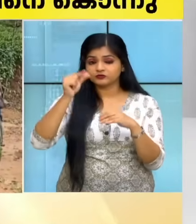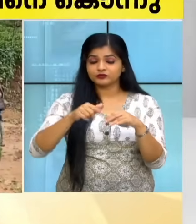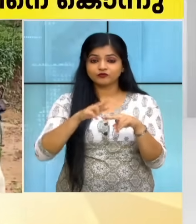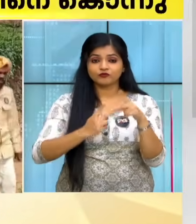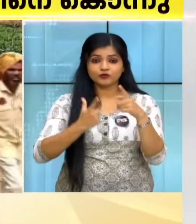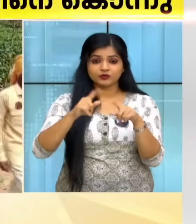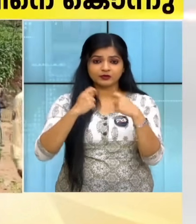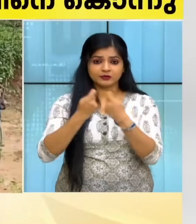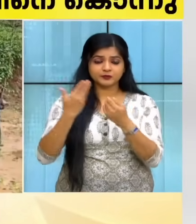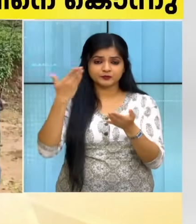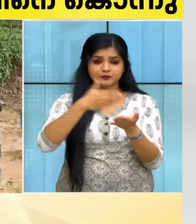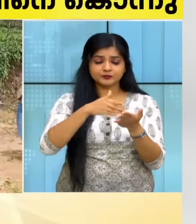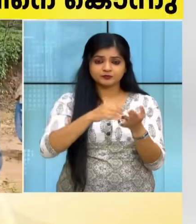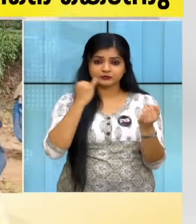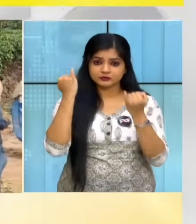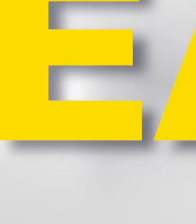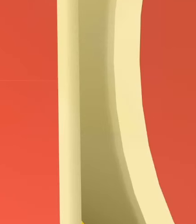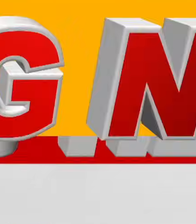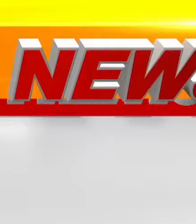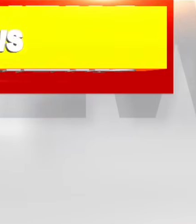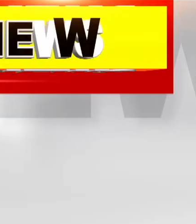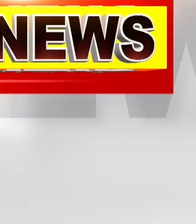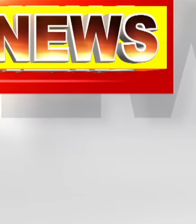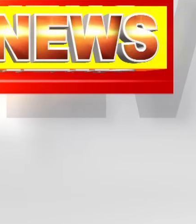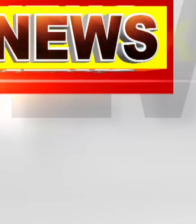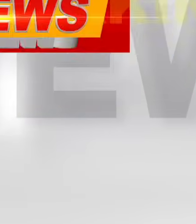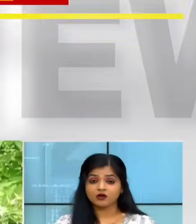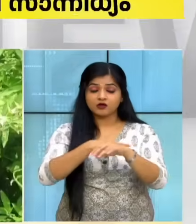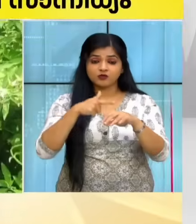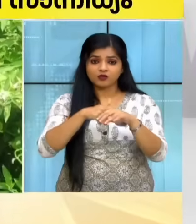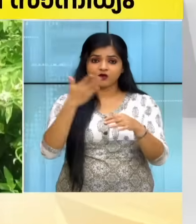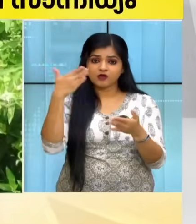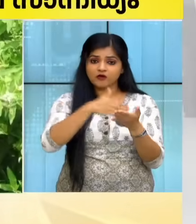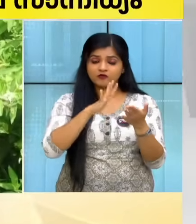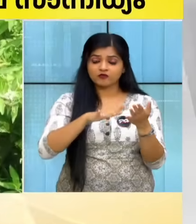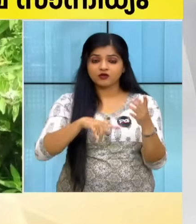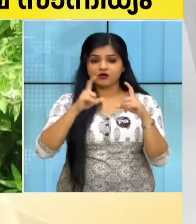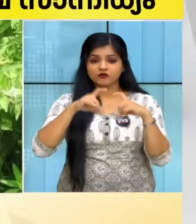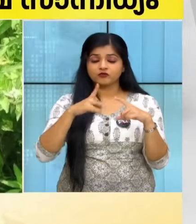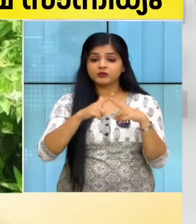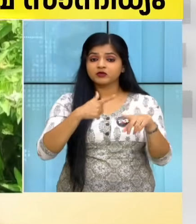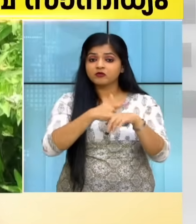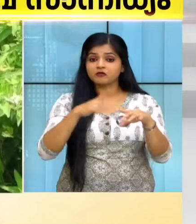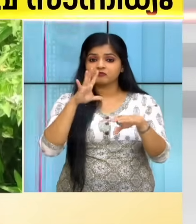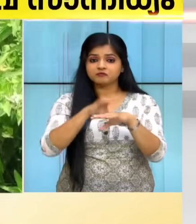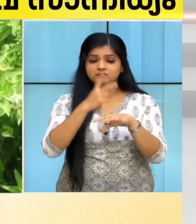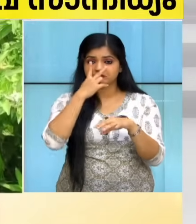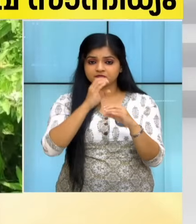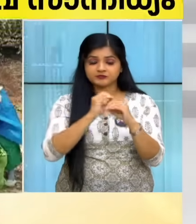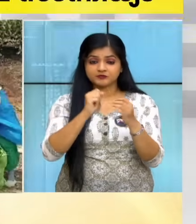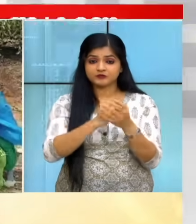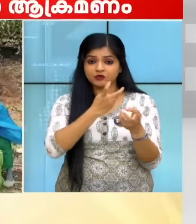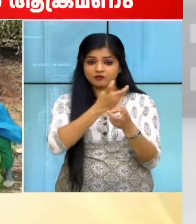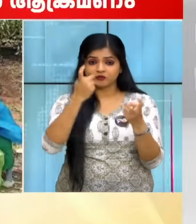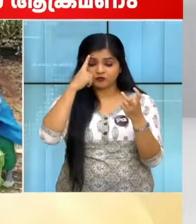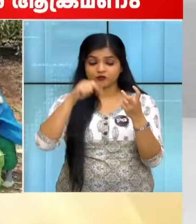സ്ഥലത്തെത്തി പരിശോധന പൂർത്തിയാക്കിയിട്ടുണ്ട്. പക്ഷേ കടുവയുടെ സാന്നിധ്യമുണ്ടെന്ന സ്ഥിരീകരണം ഉണ്ടായിട്ടുണ്ട്. പക്ഷേ കടുവയെ കണ്ടെത്താൻ കഴിഞ്ഞിട്ടില്ല. ഇതിന്റെ നിരീക്ഷണത്തിന്റെ ഭാഗമായി പ്രദേശത്ത്